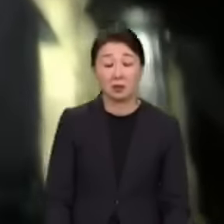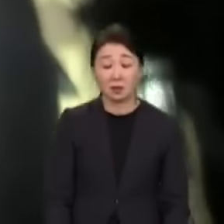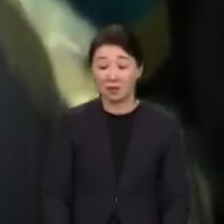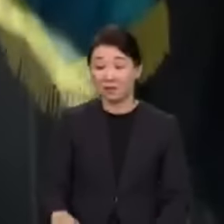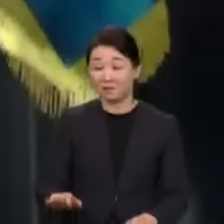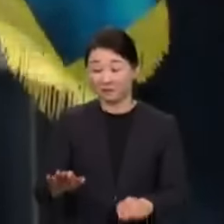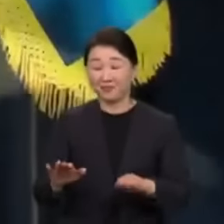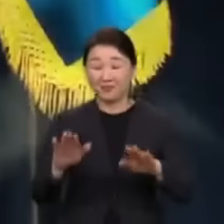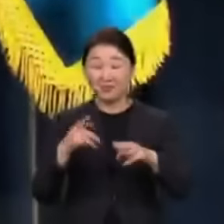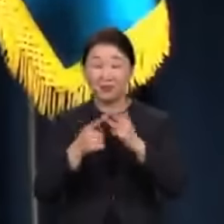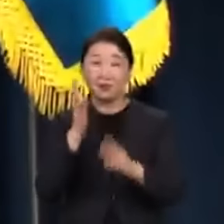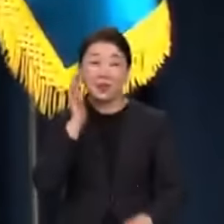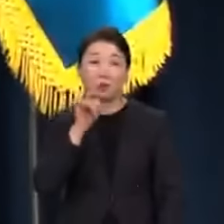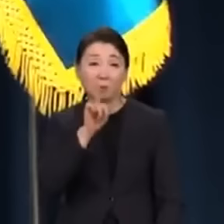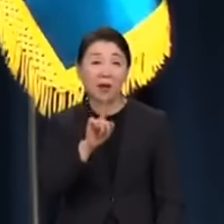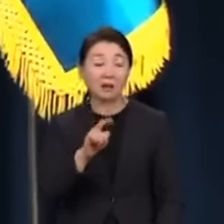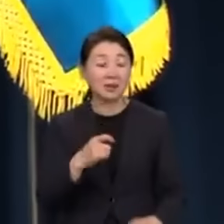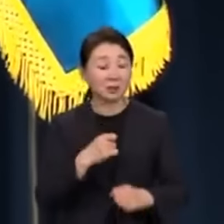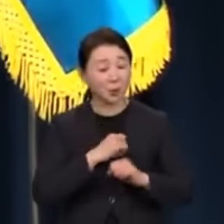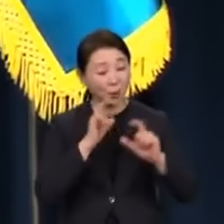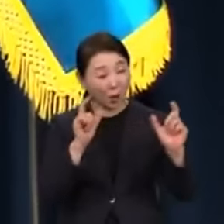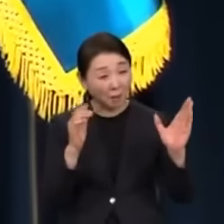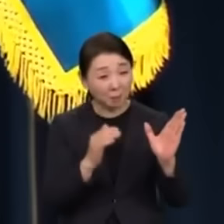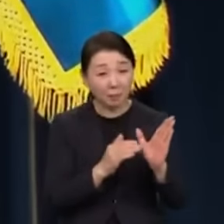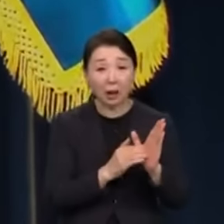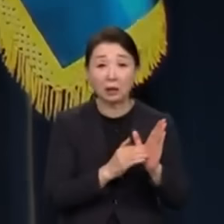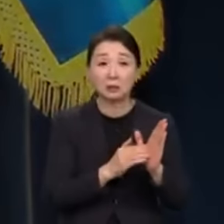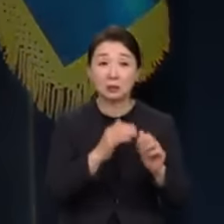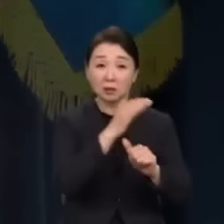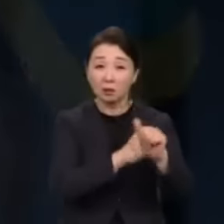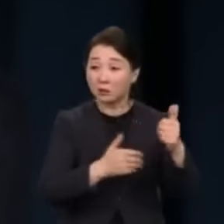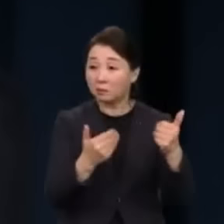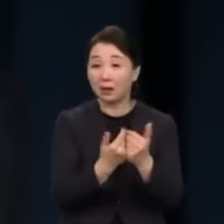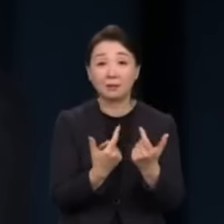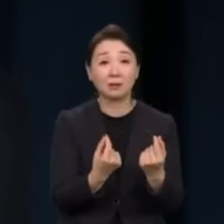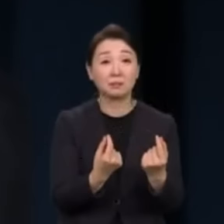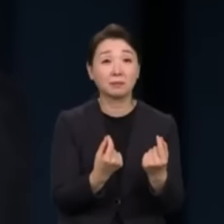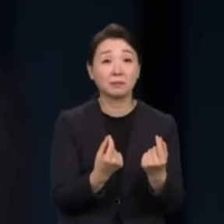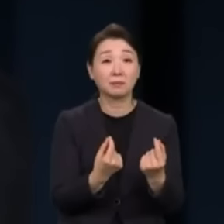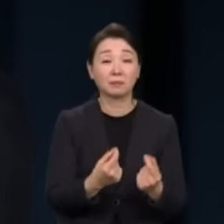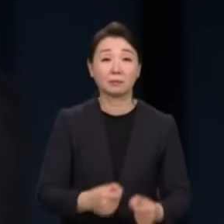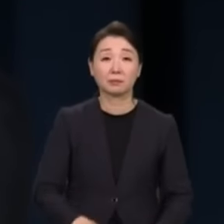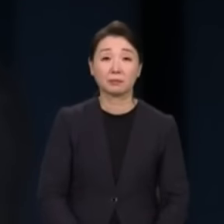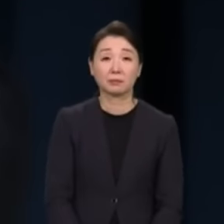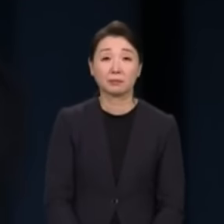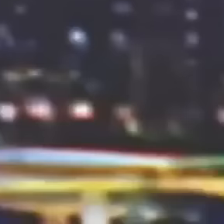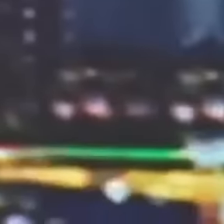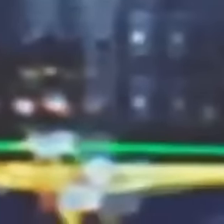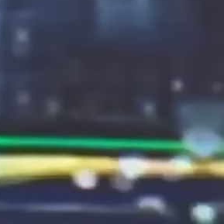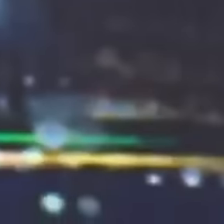경고였을 뿐이라는 윤 대통령의 입장과는 정반대였던 겁니다. JTBC 김지아입니다.